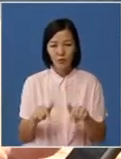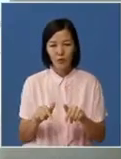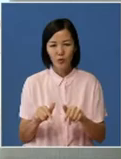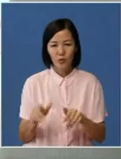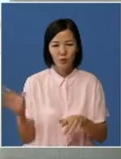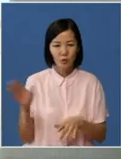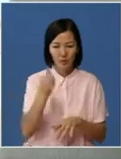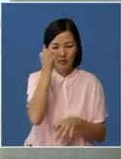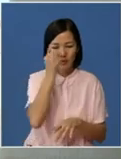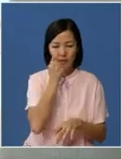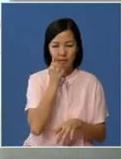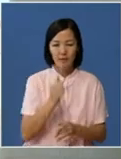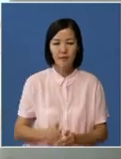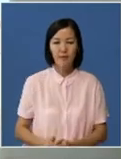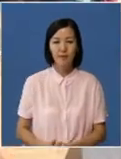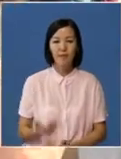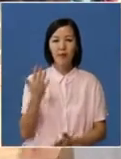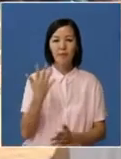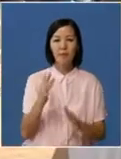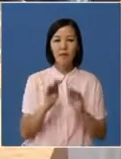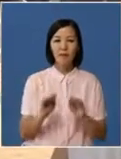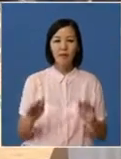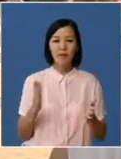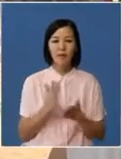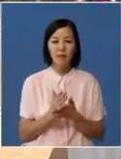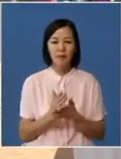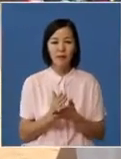кісілерге көп рахметімді айтамын. 5 бала тәрбиелеп отырмын.